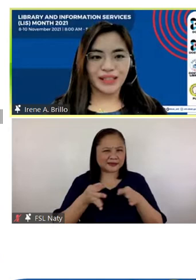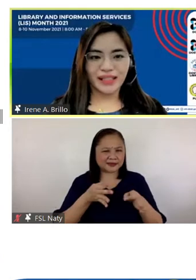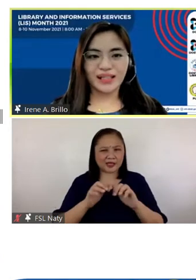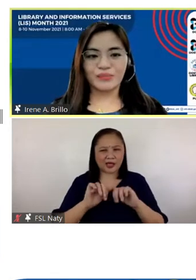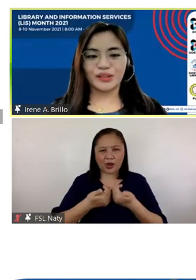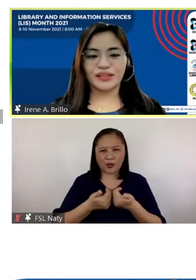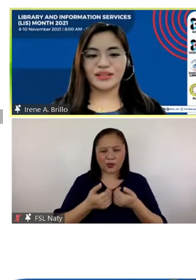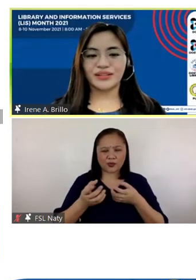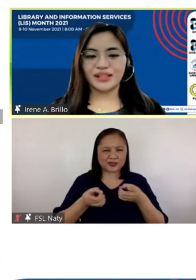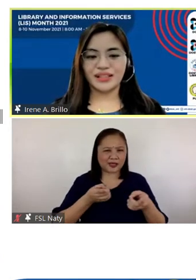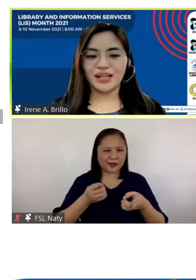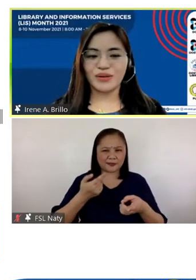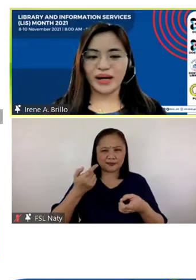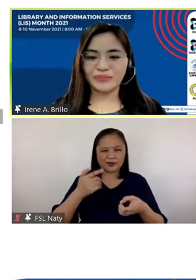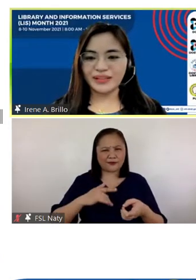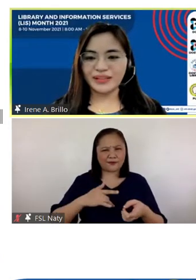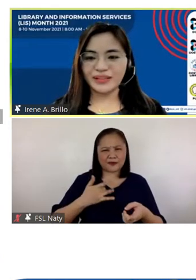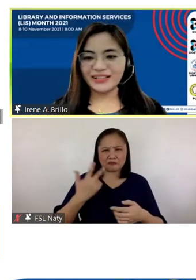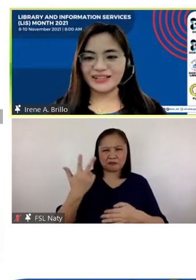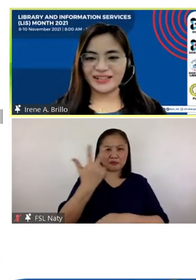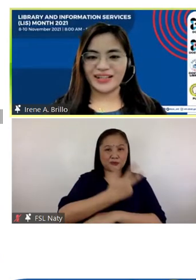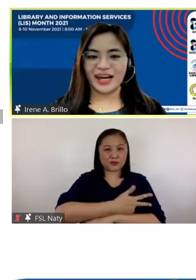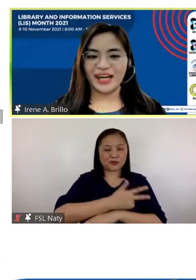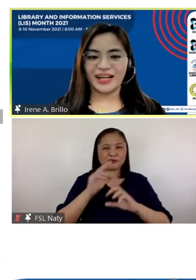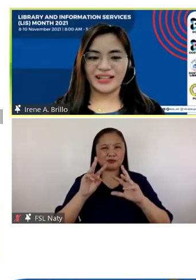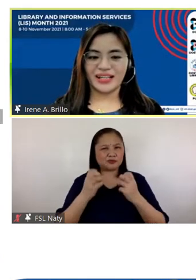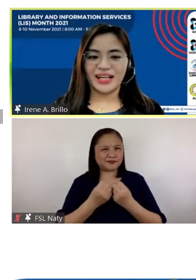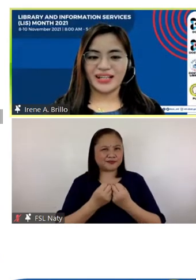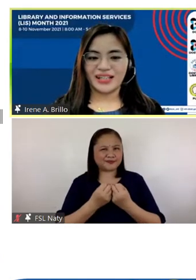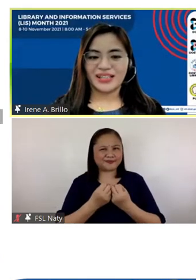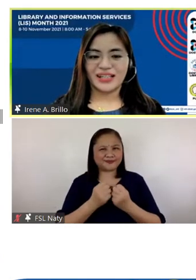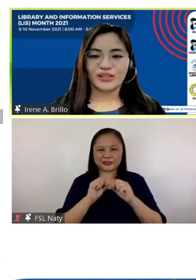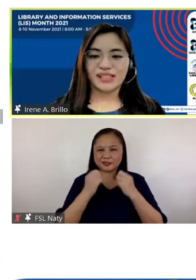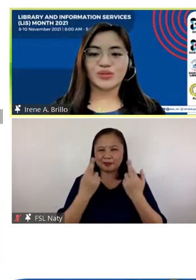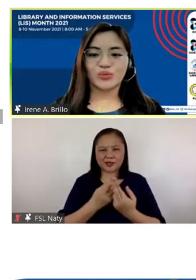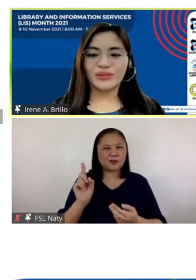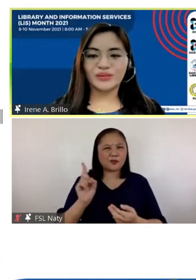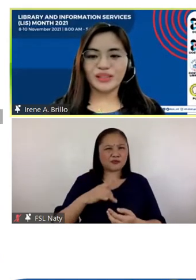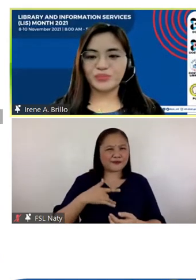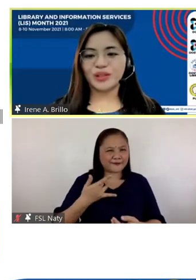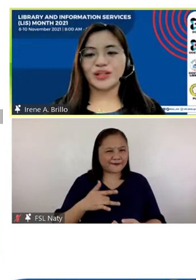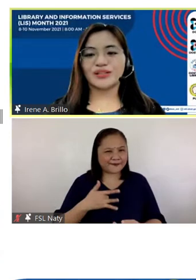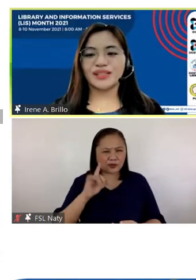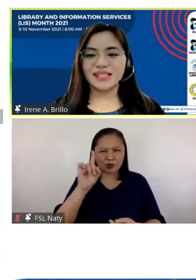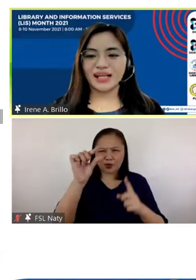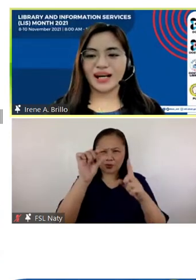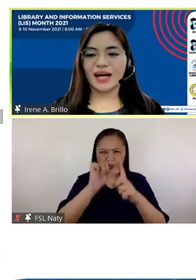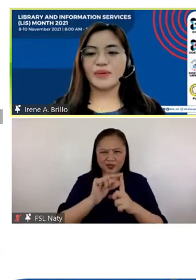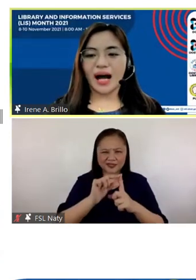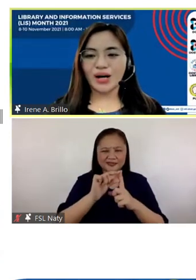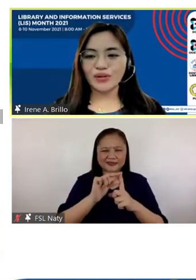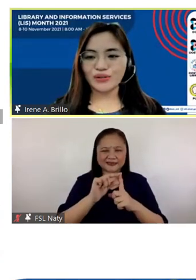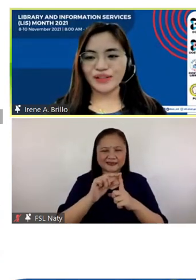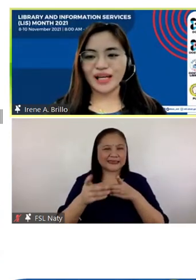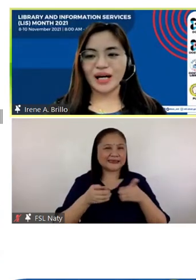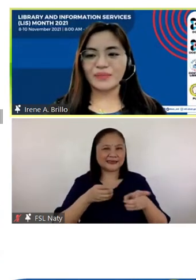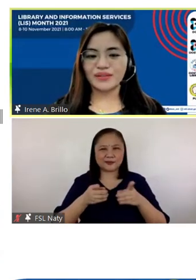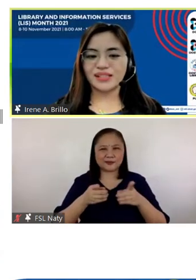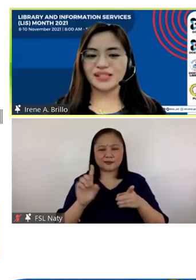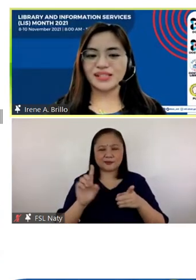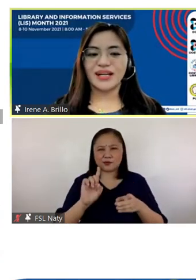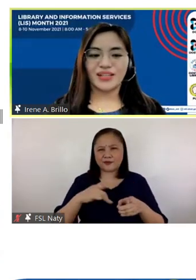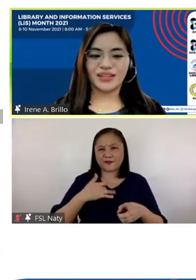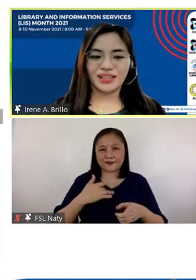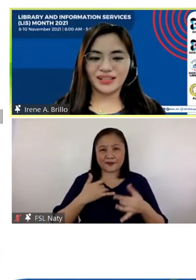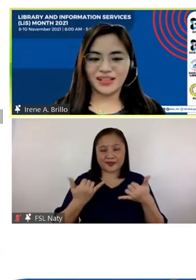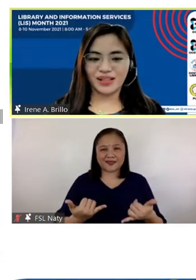you feel about the 3-day webinar? Ayan. Just one word po to describe how you feel about